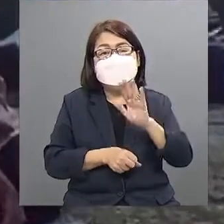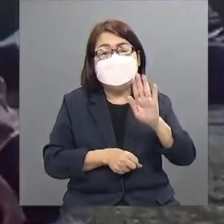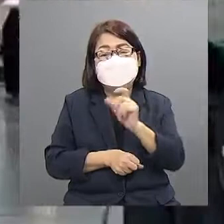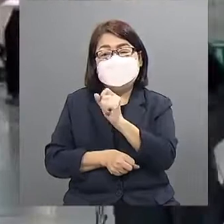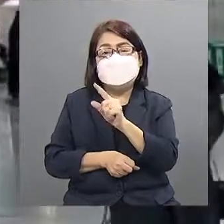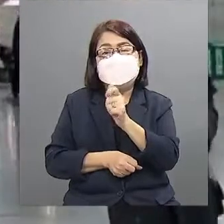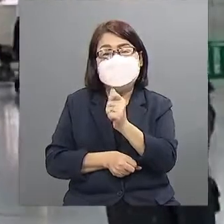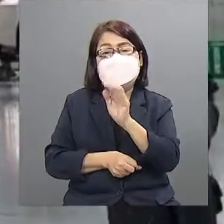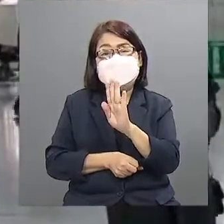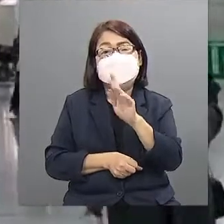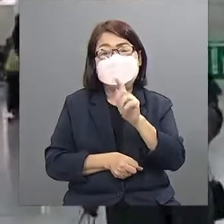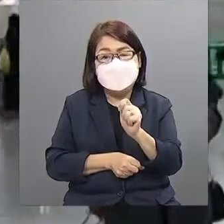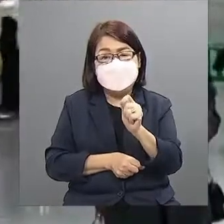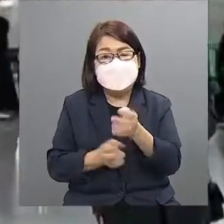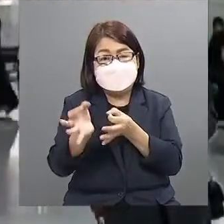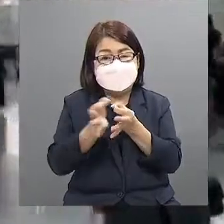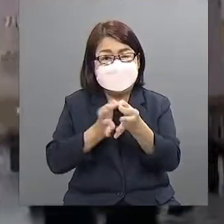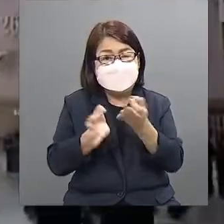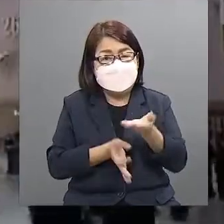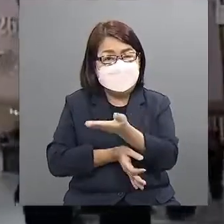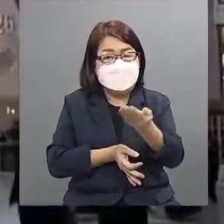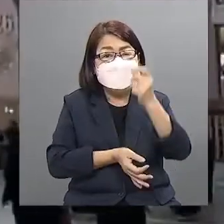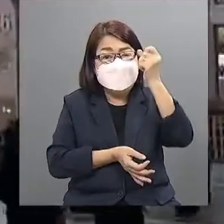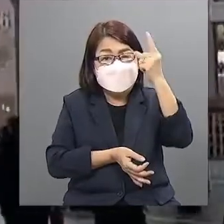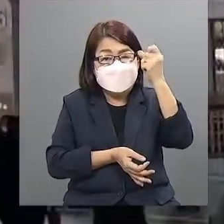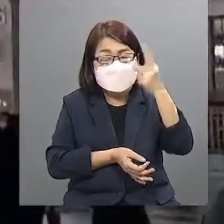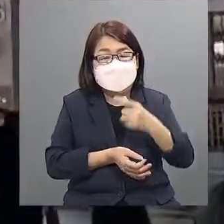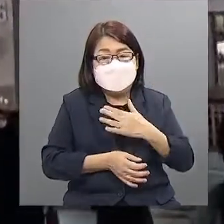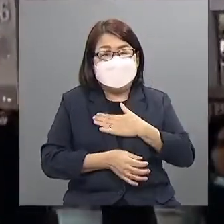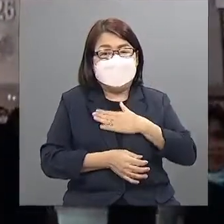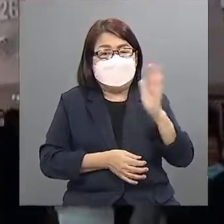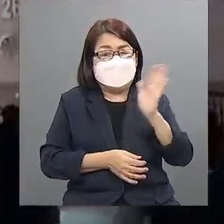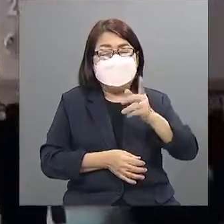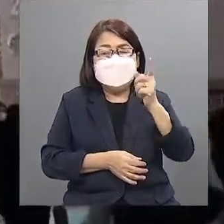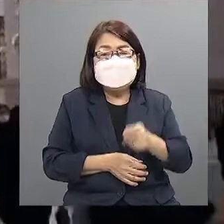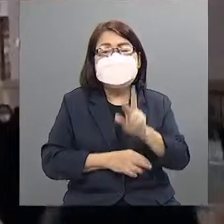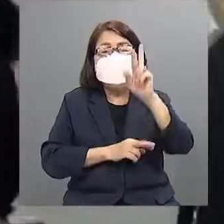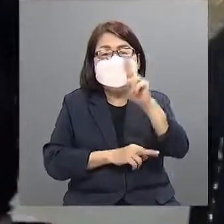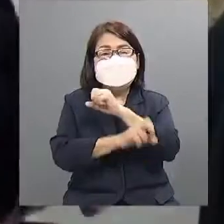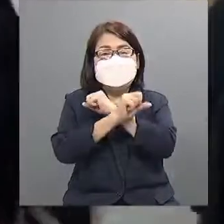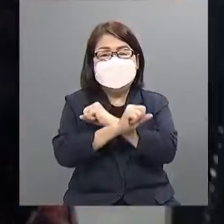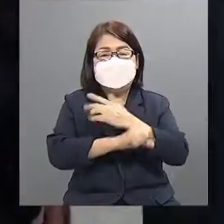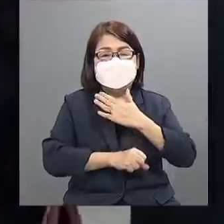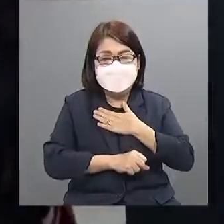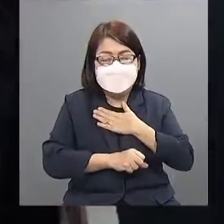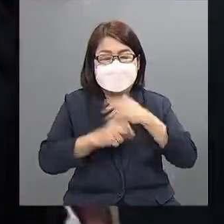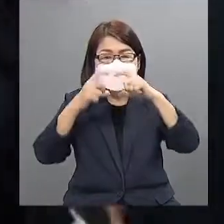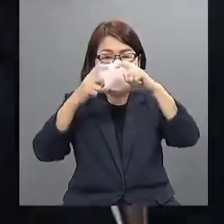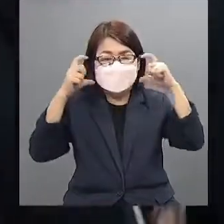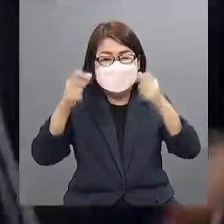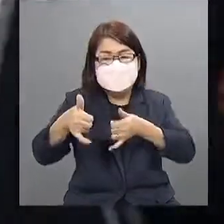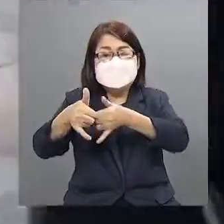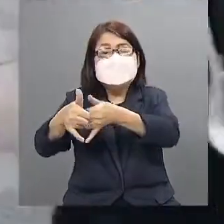กิจอย่าตื่นตระหนกแต่ว่าให้ระวังตัวเองมากขึ้นค่ะให้สวมหน้ากากอนามัยเว้นระยะห่างล้างมือสม่ำเส